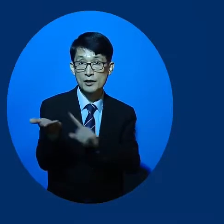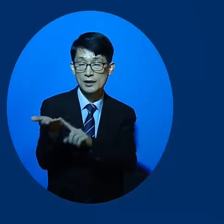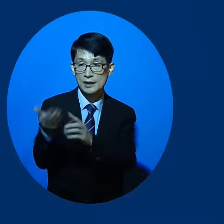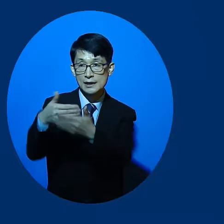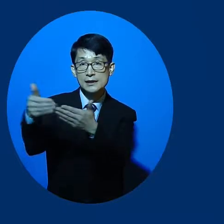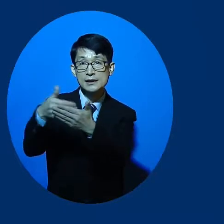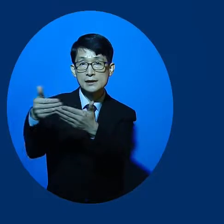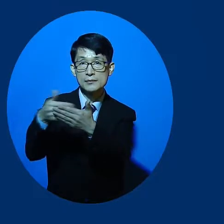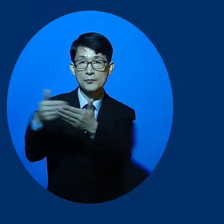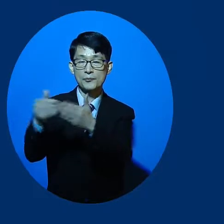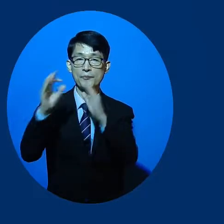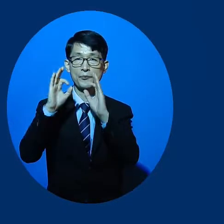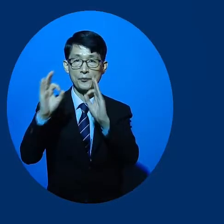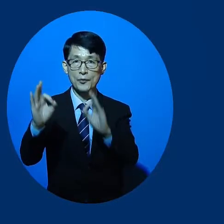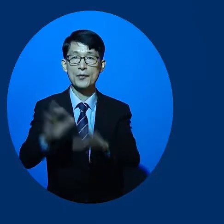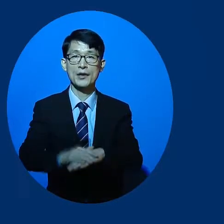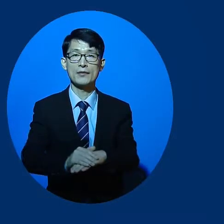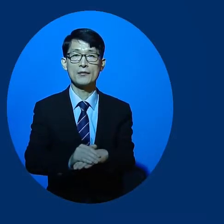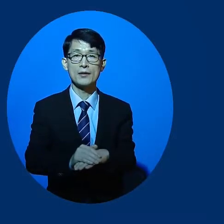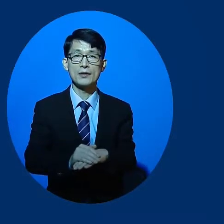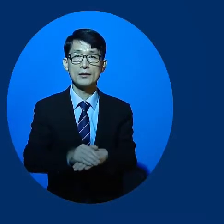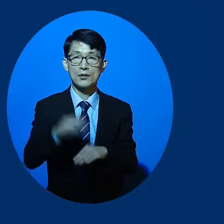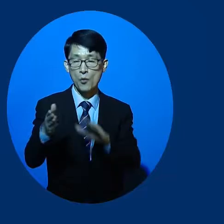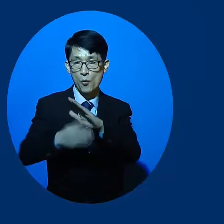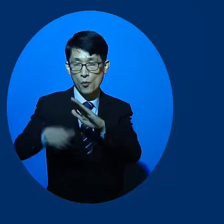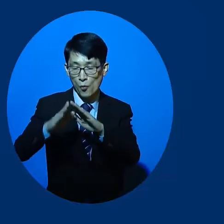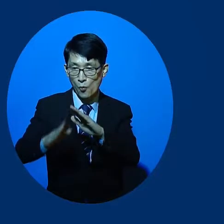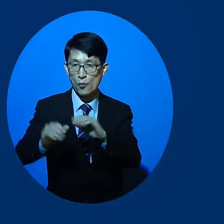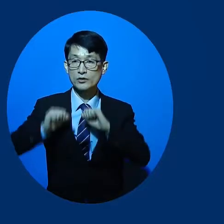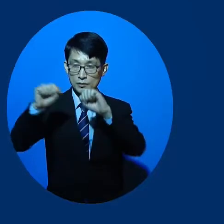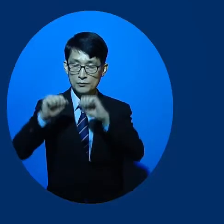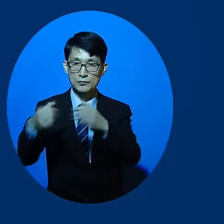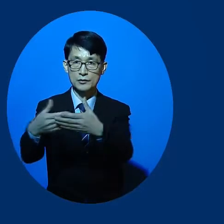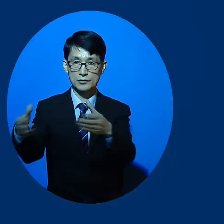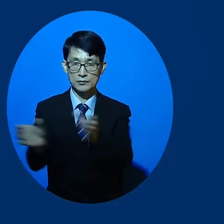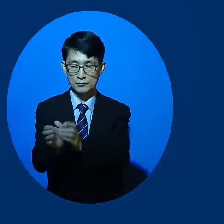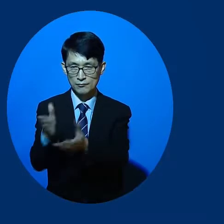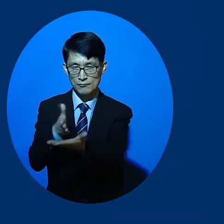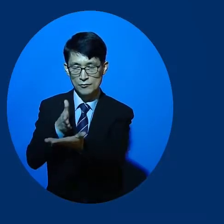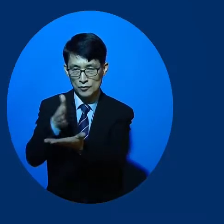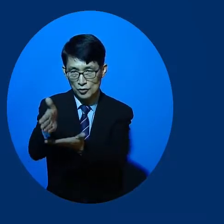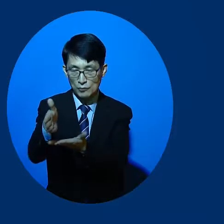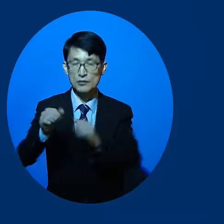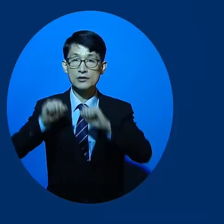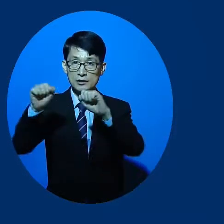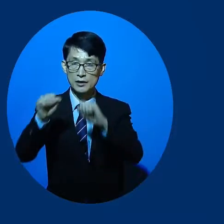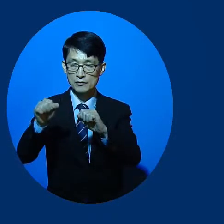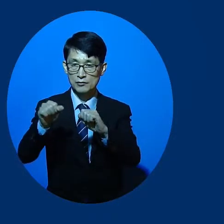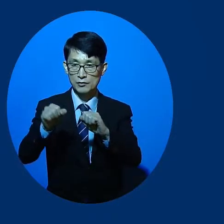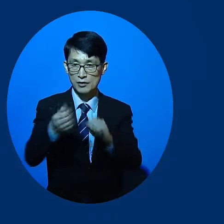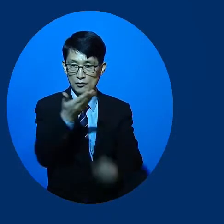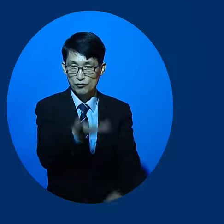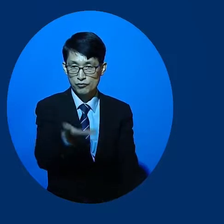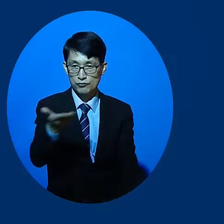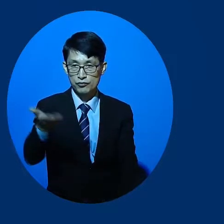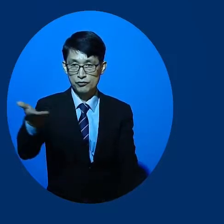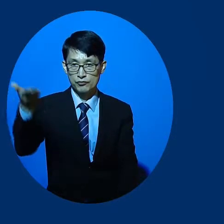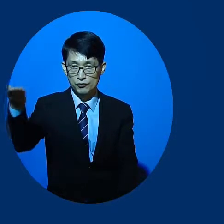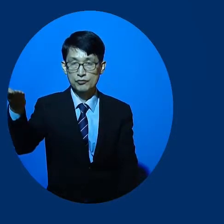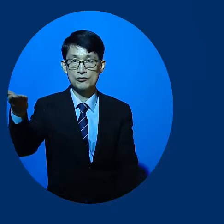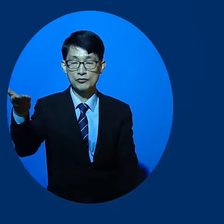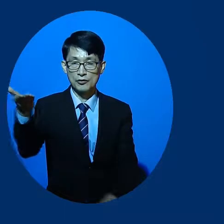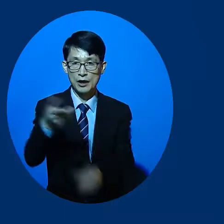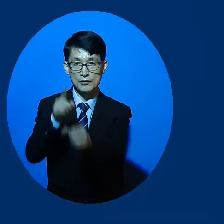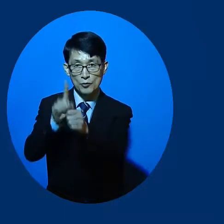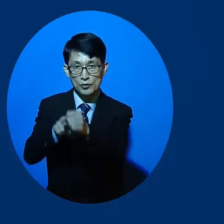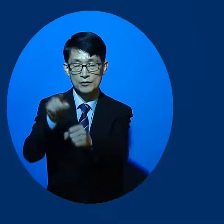그림처럼 생활체육교실에서 동호회, 공공스포츠클럽, 전문체육으로 이어지는 이상적인 장애인 생활체육